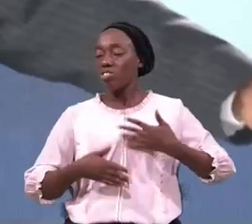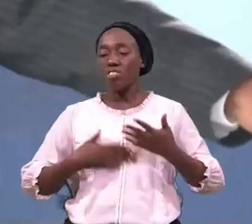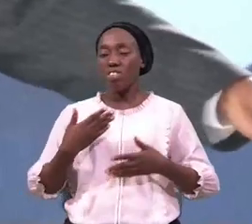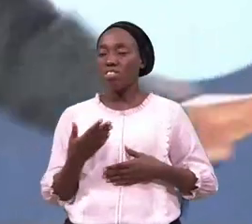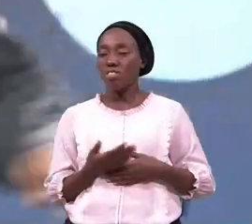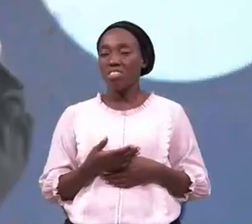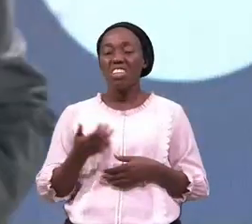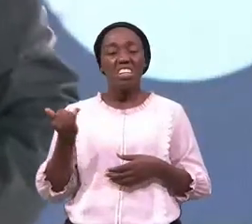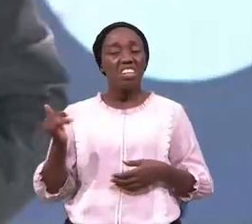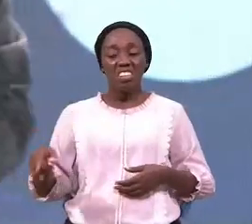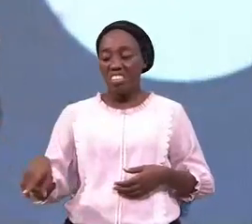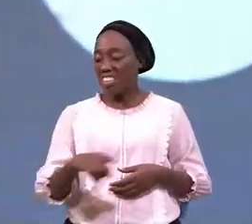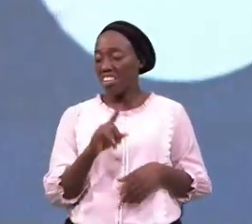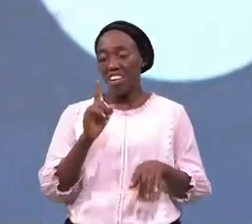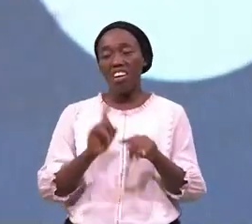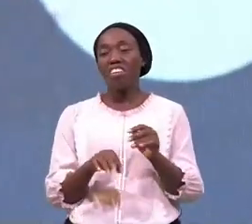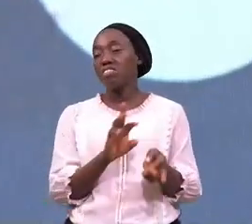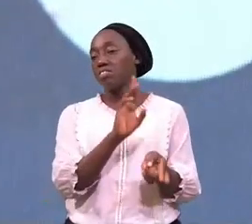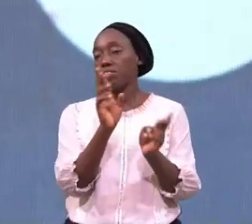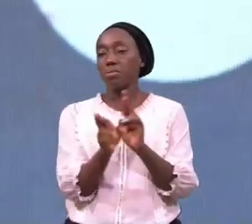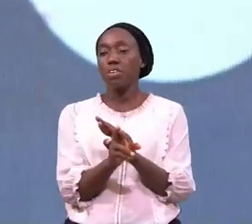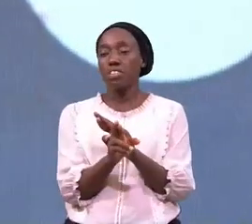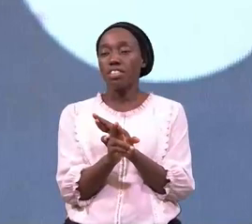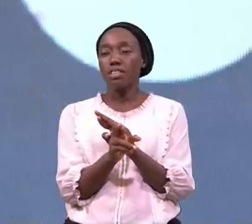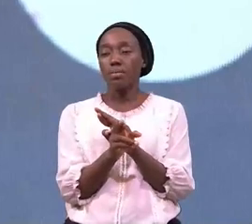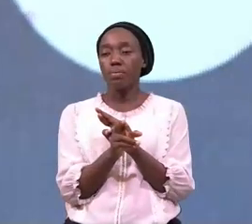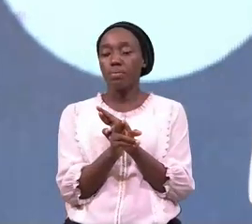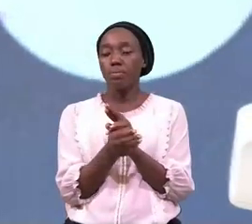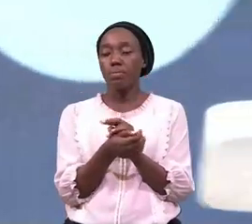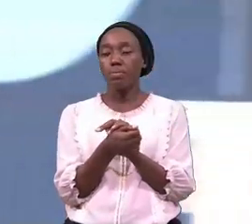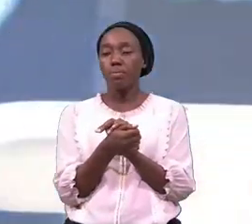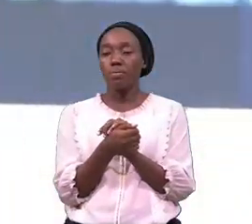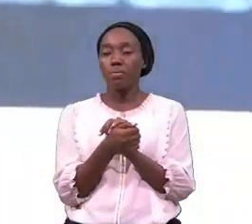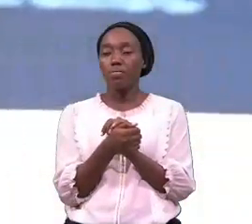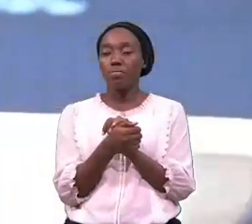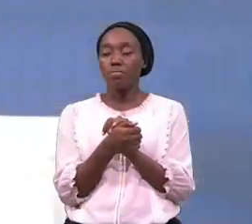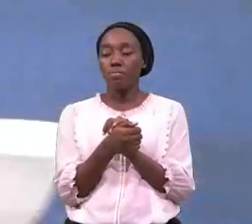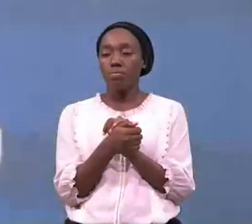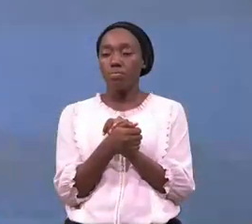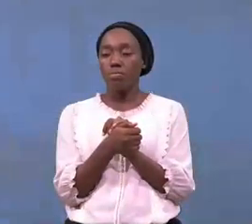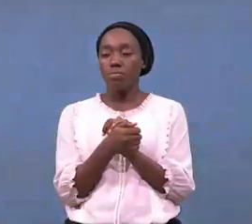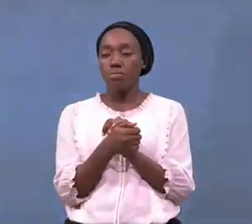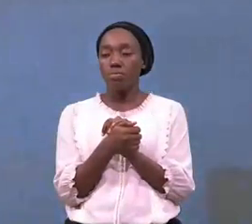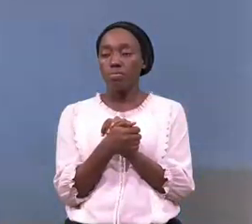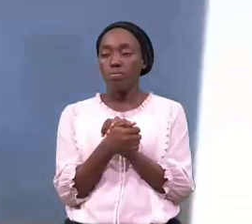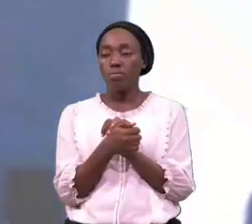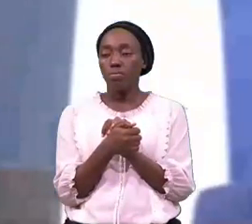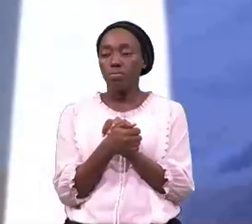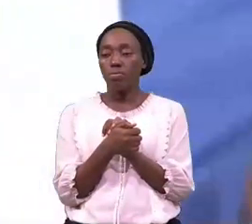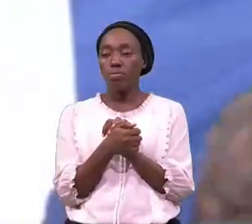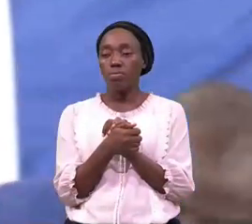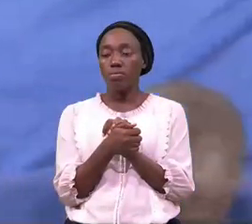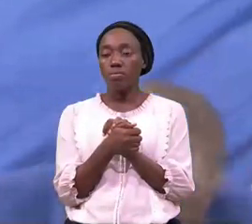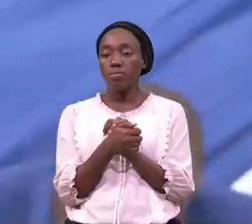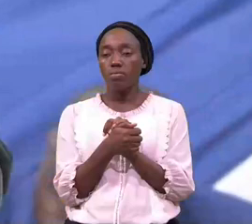Ils allaient donc abandonner leurs cendres, ils allaient retourner dans leur ivrognerie, ils allaient retourner dans leur péché. Il n'y aurait pas de conversion parce que quelqu'un a dit